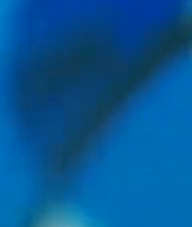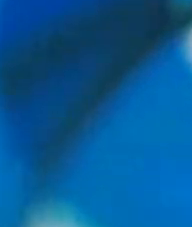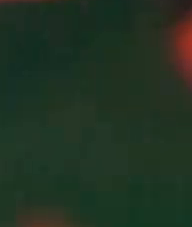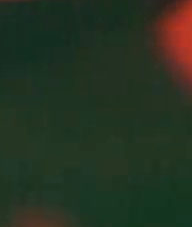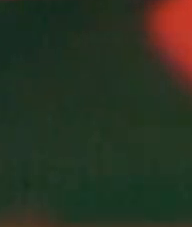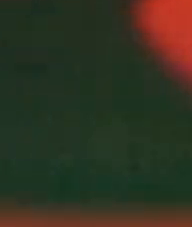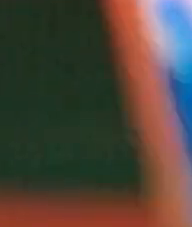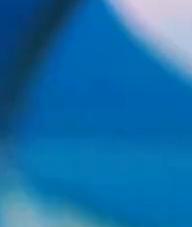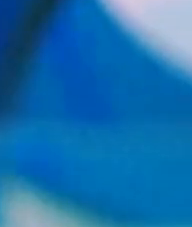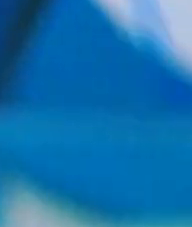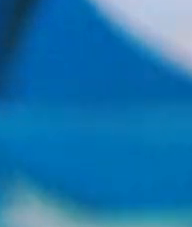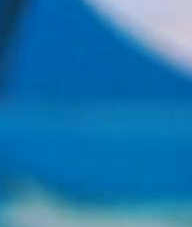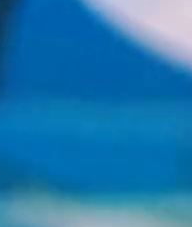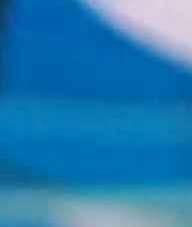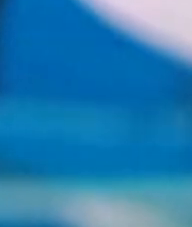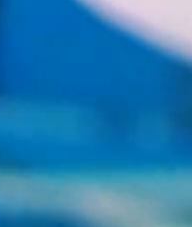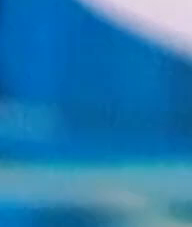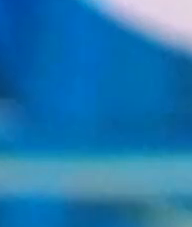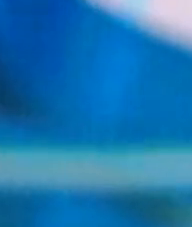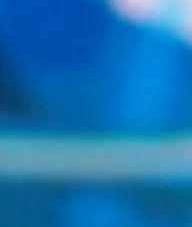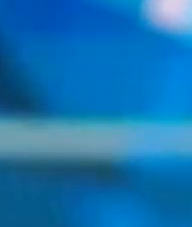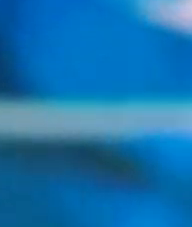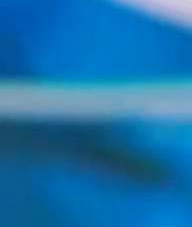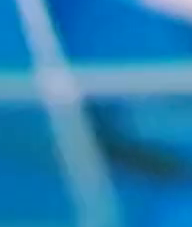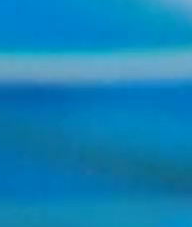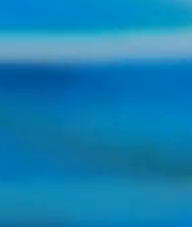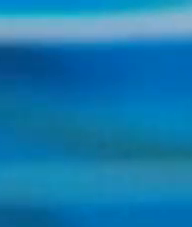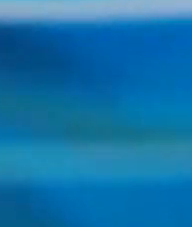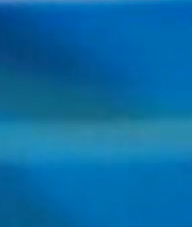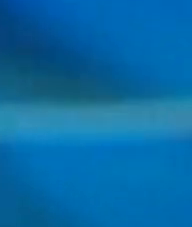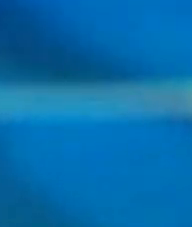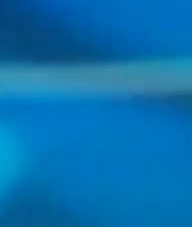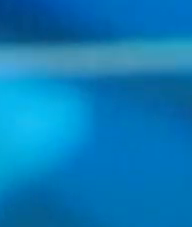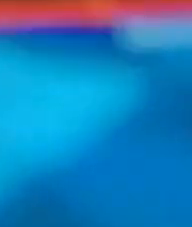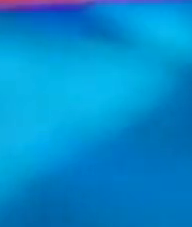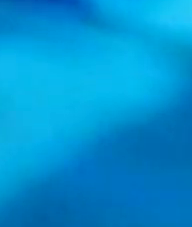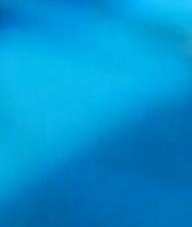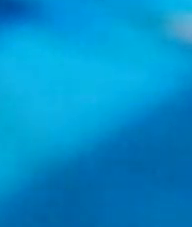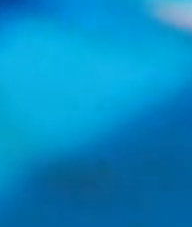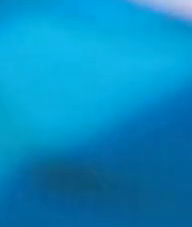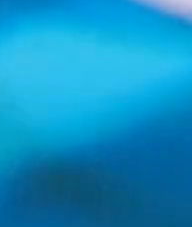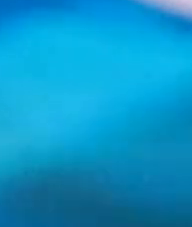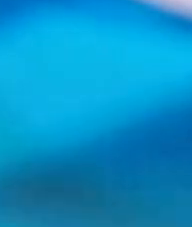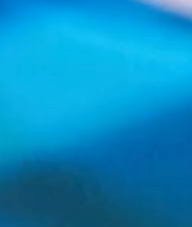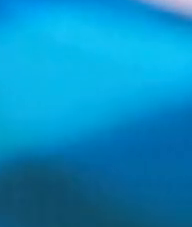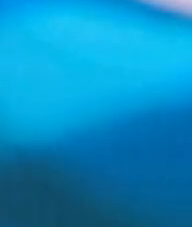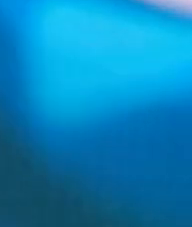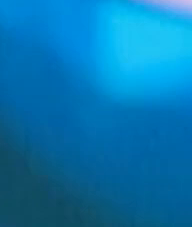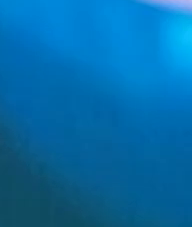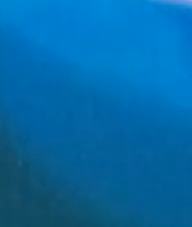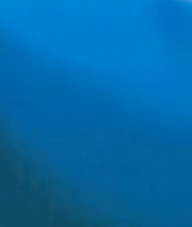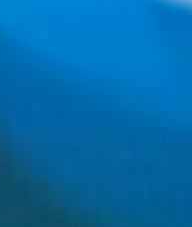что важно и нужно знать подписывайтесь ставьте лайки оставляйте комментарии и непременно жмите на колокольчик